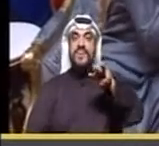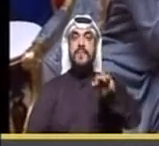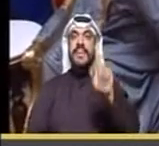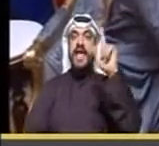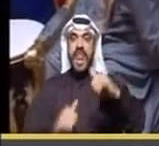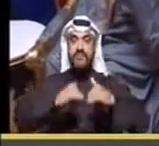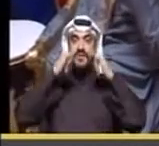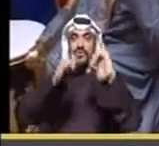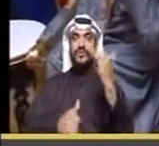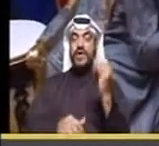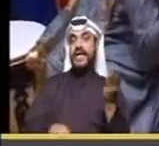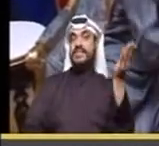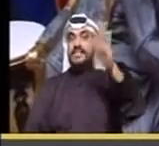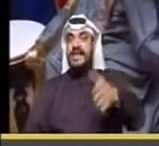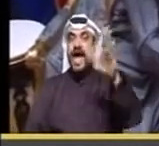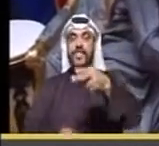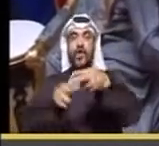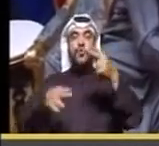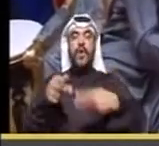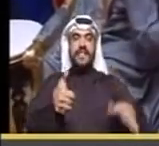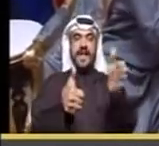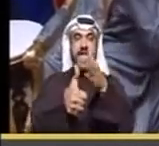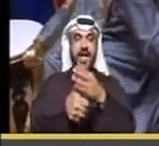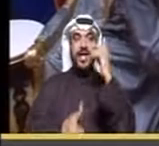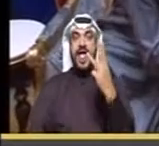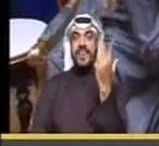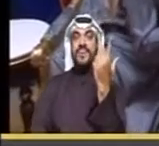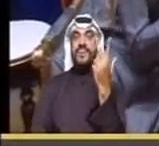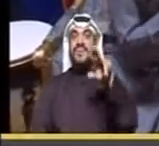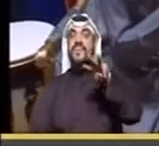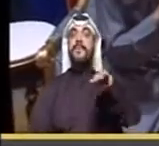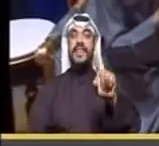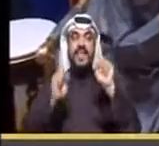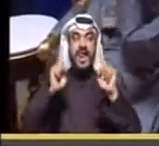أكبر زيادة في العالم في دولة حصلت بالكويت. 8000 راس طول العمر.